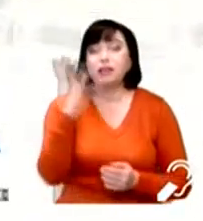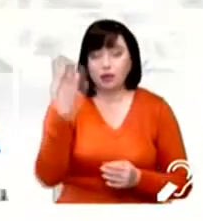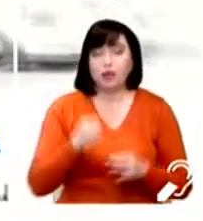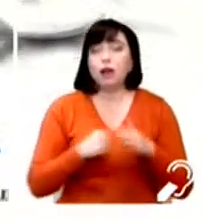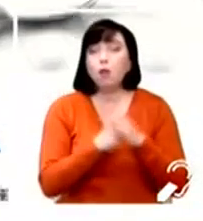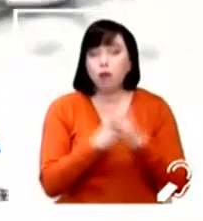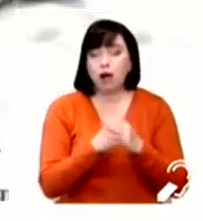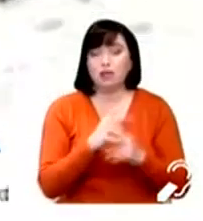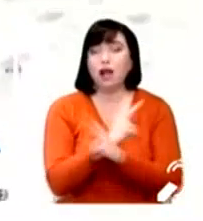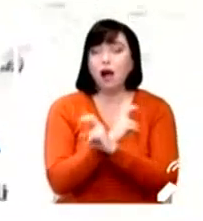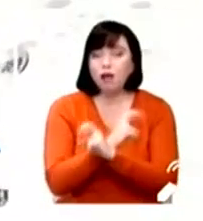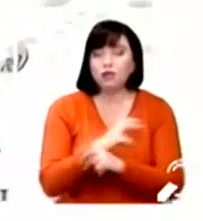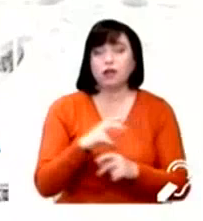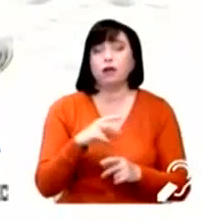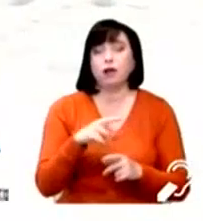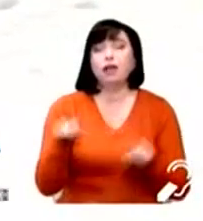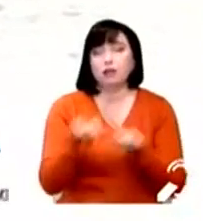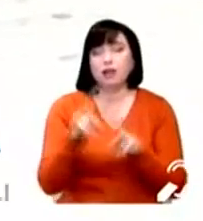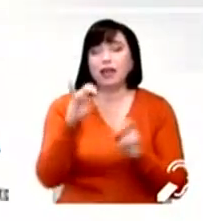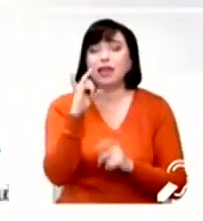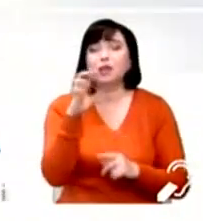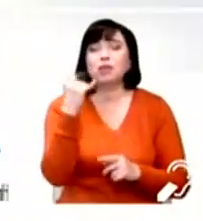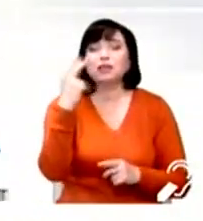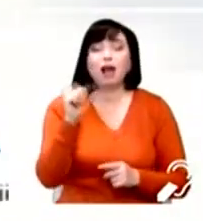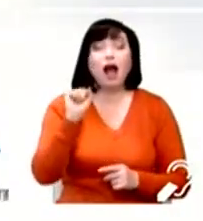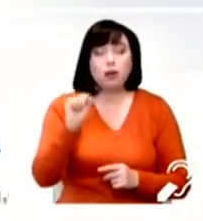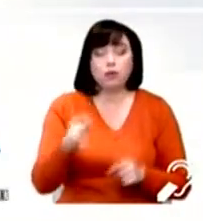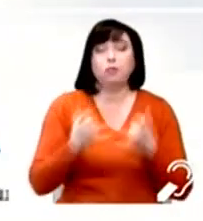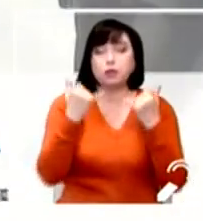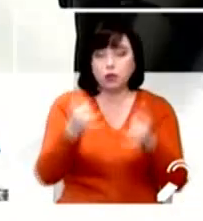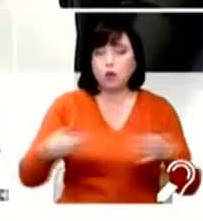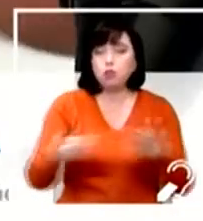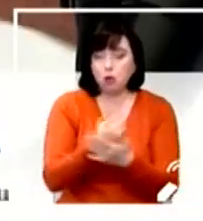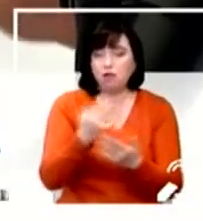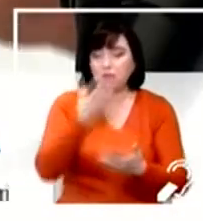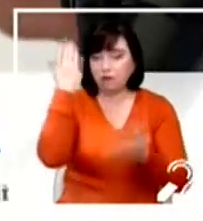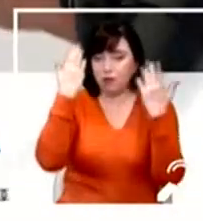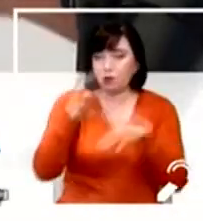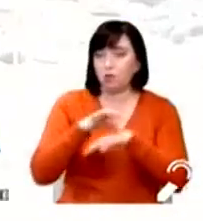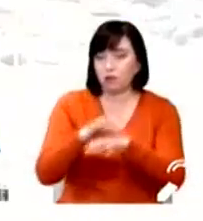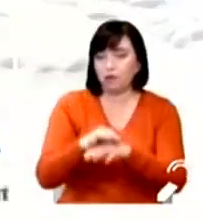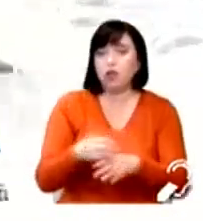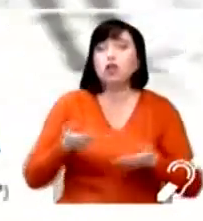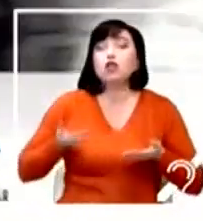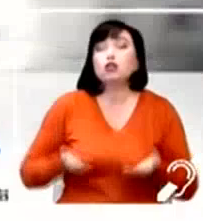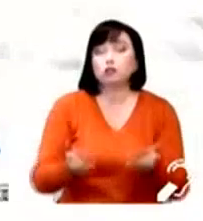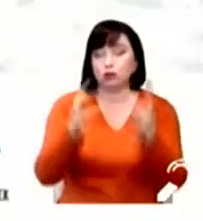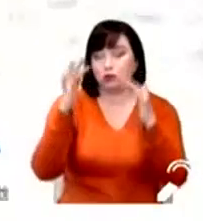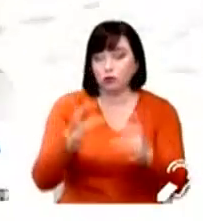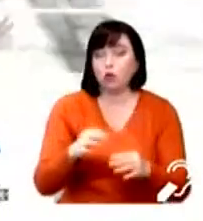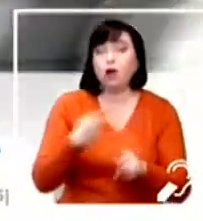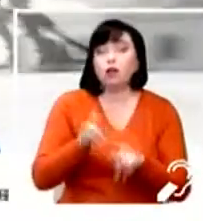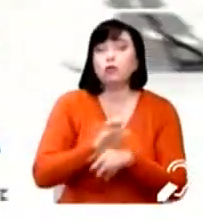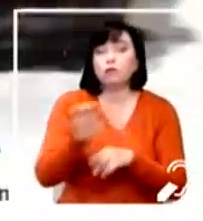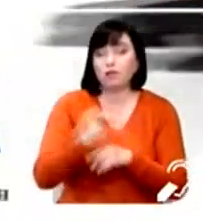stațiuni austriece, inclusiv celebra Ischgl, supranumită Ibița din Alpi, oferă turiștilor un nou mod de distracție ecologic, un snowmobil electric fabricat